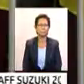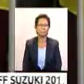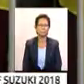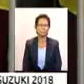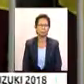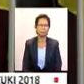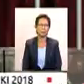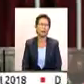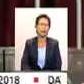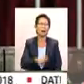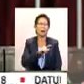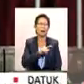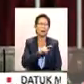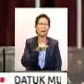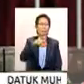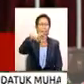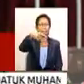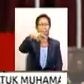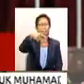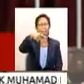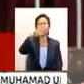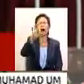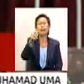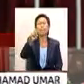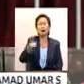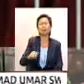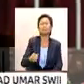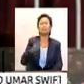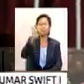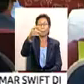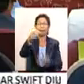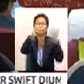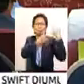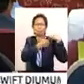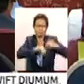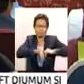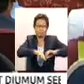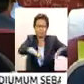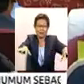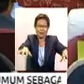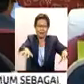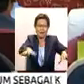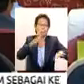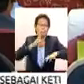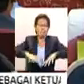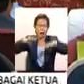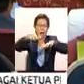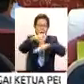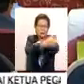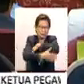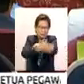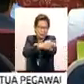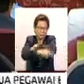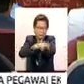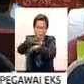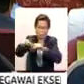Sementara itu, Lembaga Pemasaran Pertanian Persekutuan Farma diberi tanggungjawab untuk mengedarkan kit persediaan banjir kepada negeri-negeri